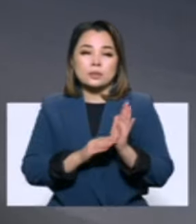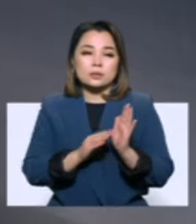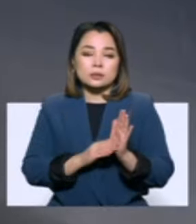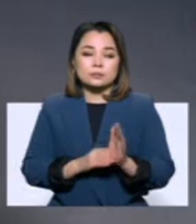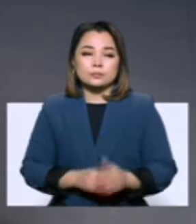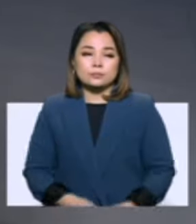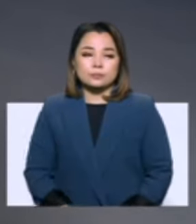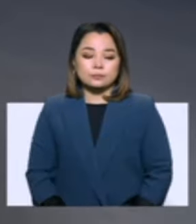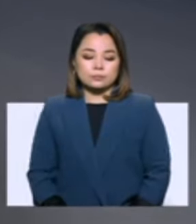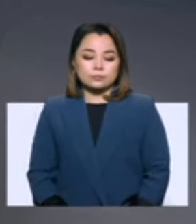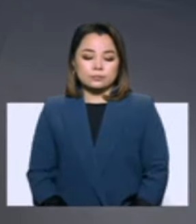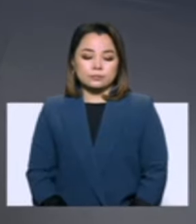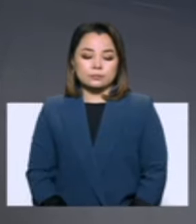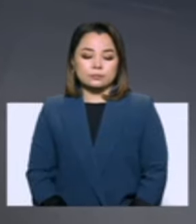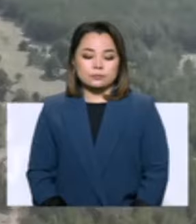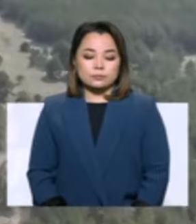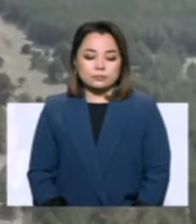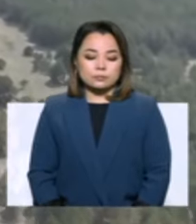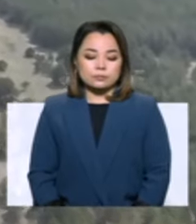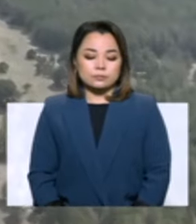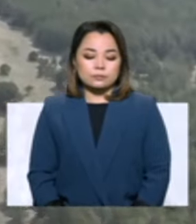Жұмабектің материалы.